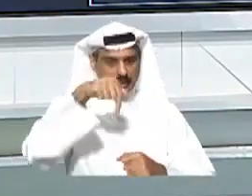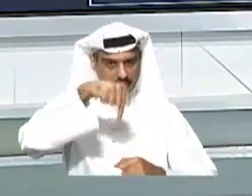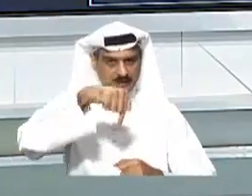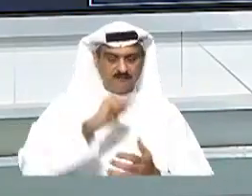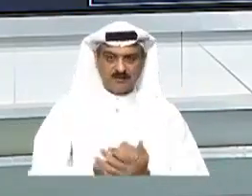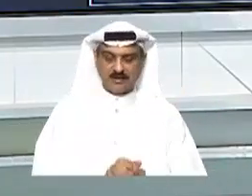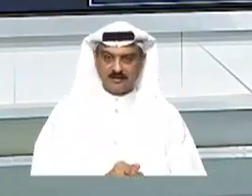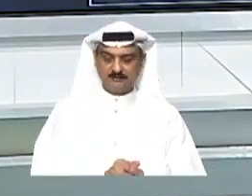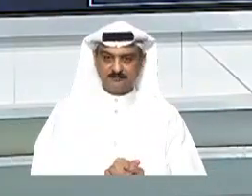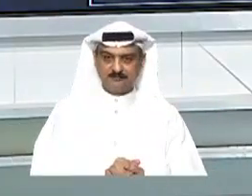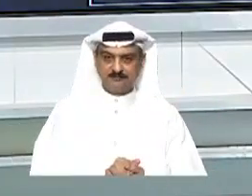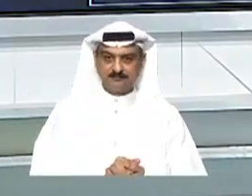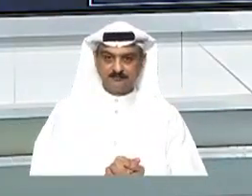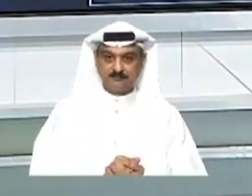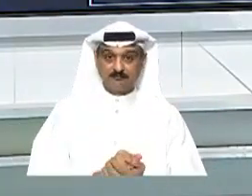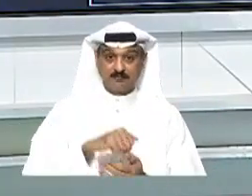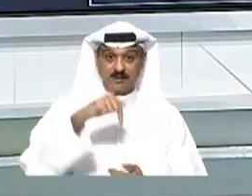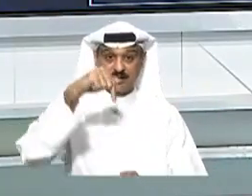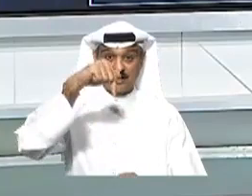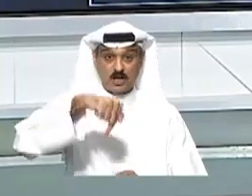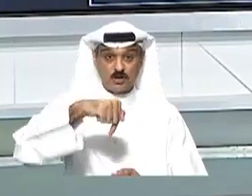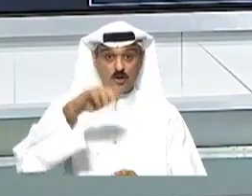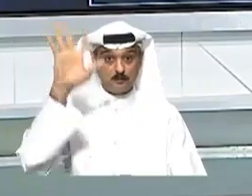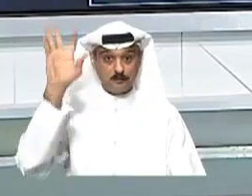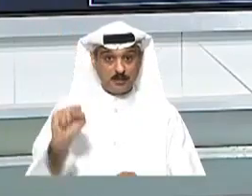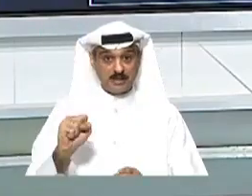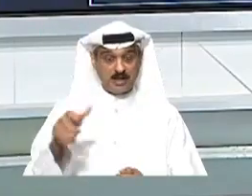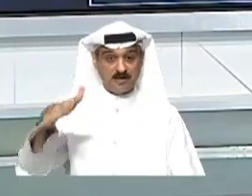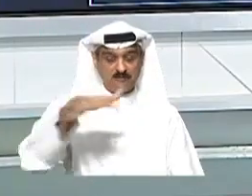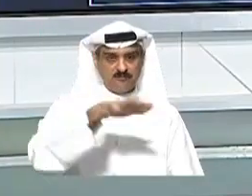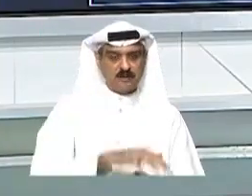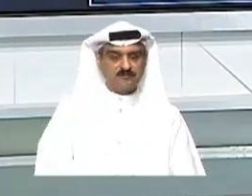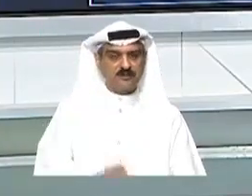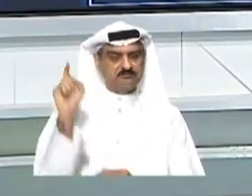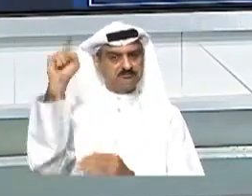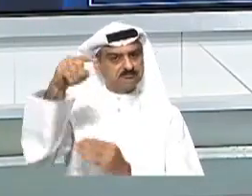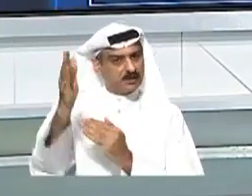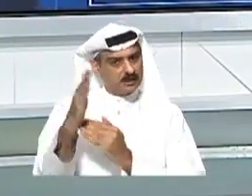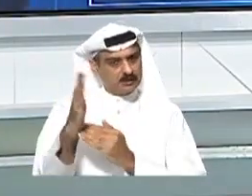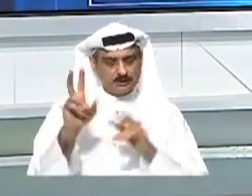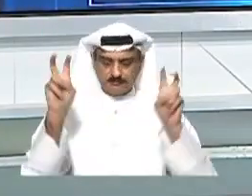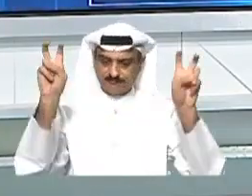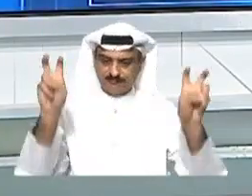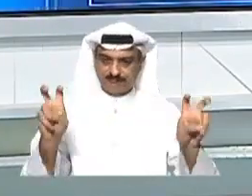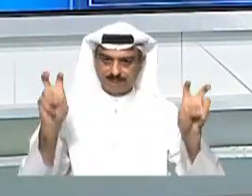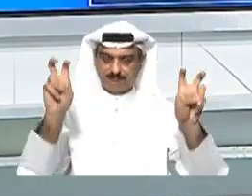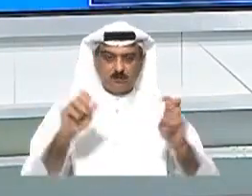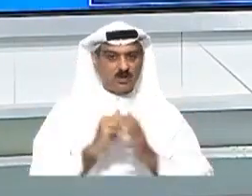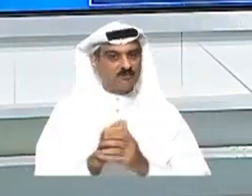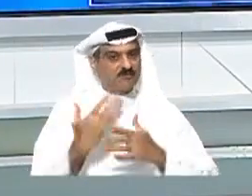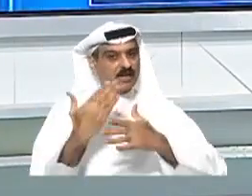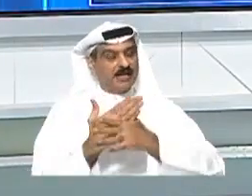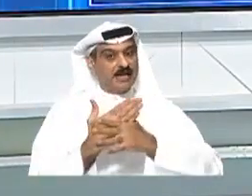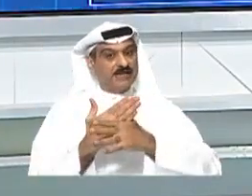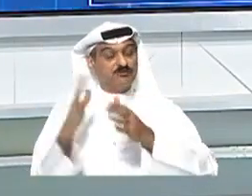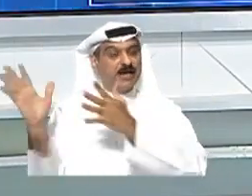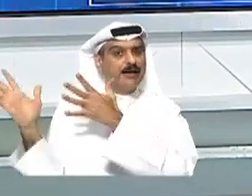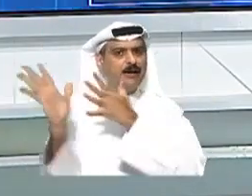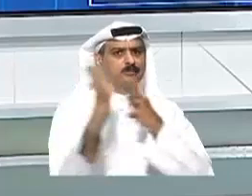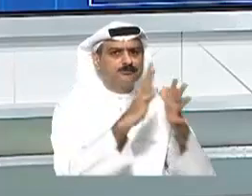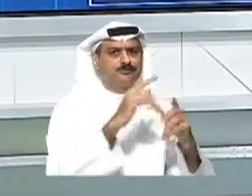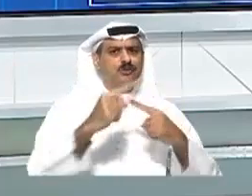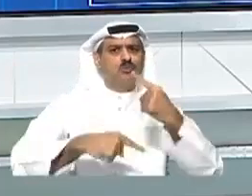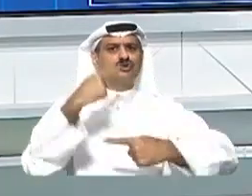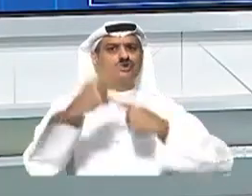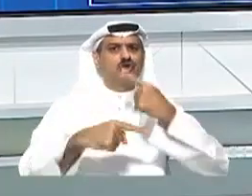أما بالنسبة لأجواءنا البحرية خلال هذا اليوم، طبعا ما ننصح بممارسة أي نشاط بحري لأن نشاط الهواء راح يكون